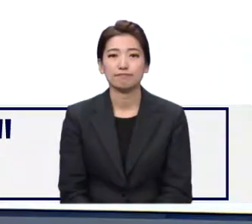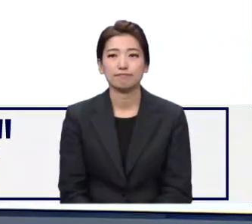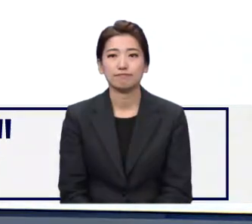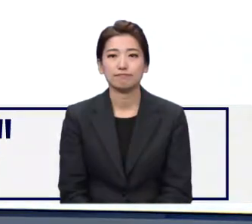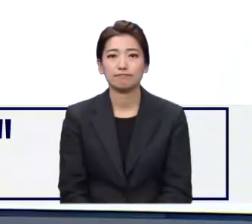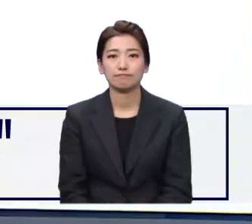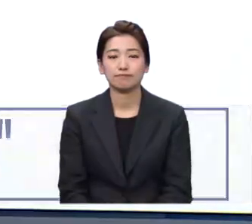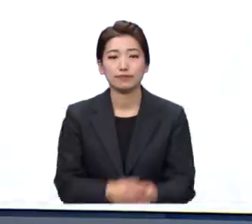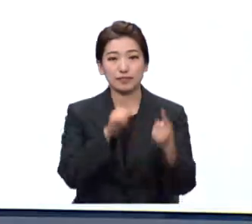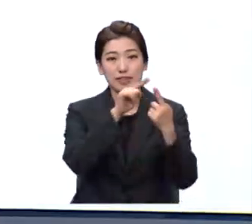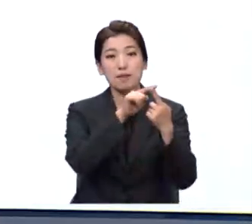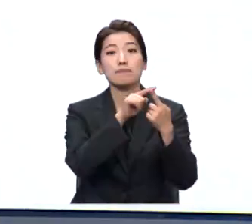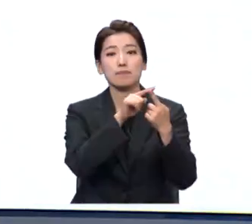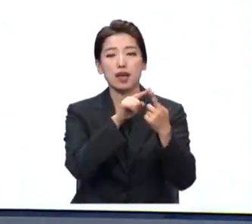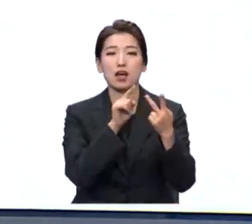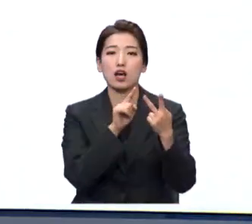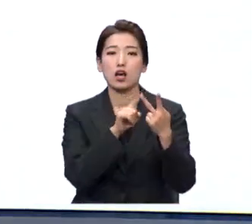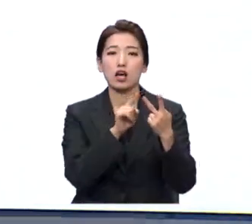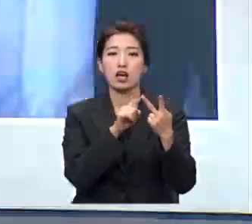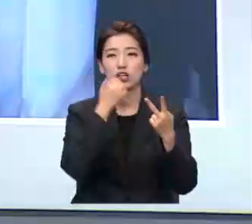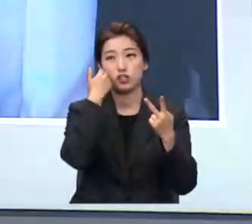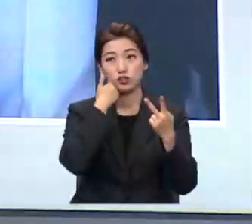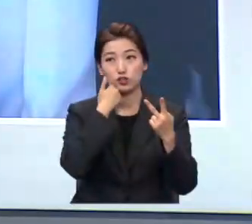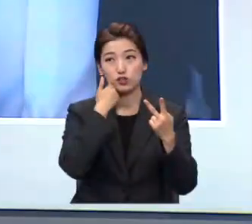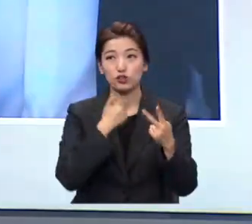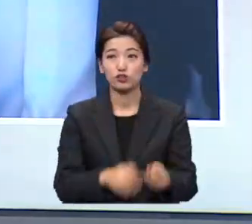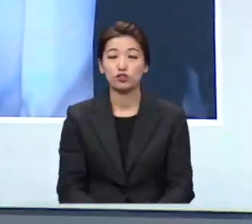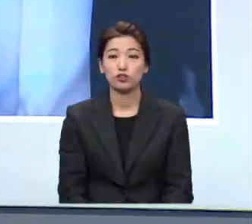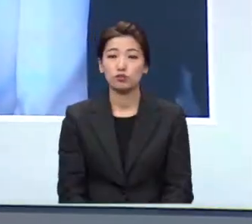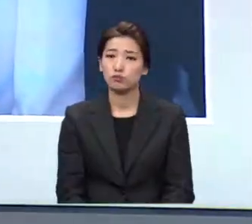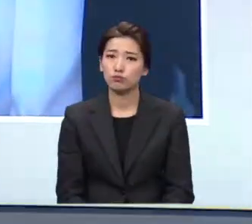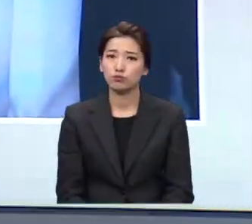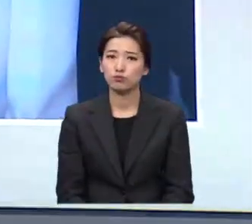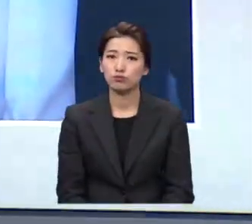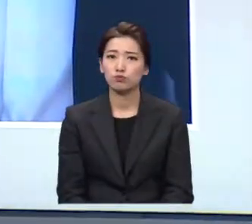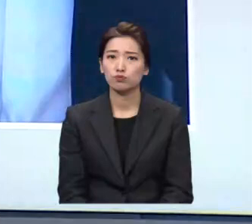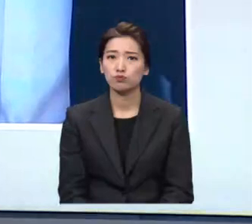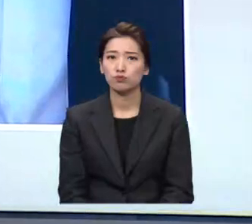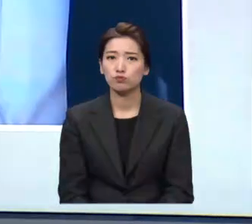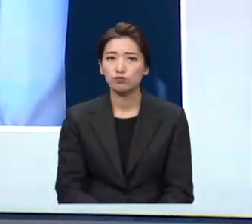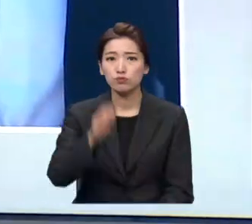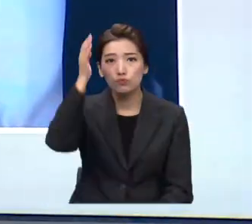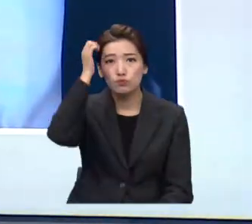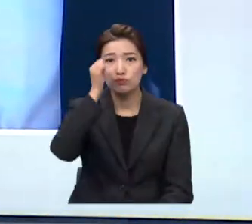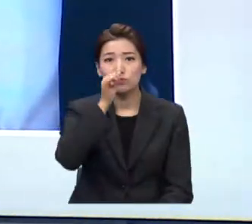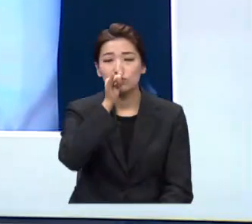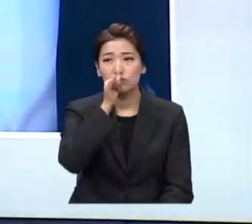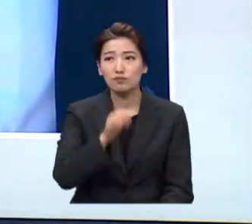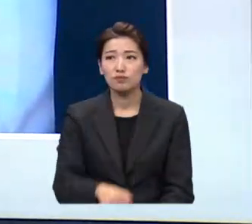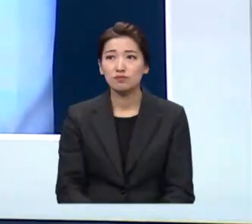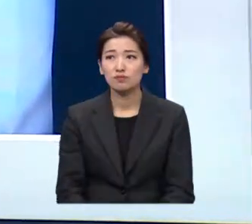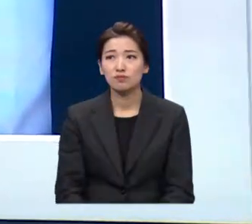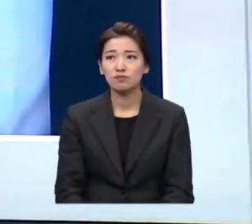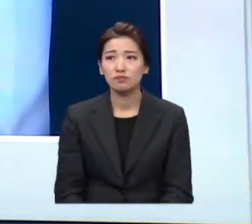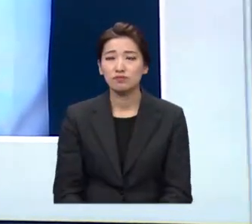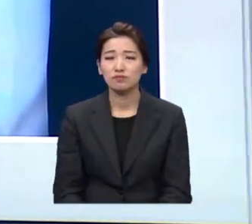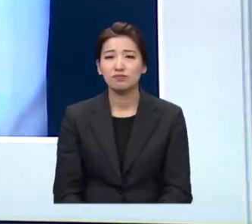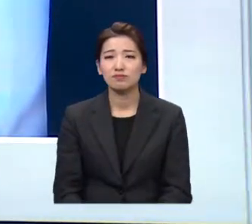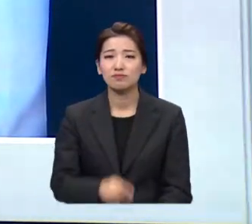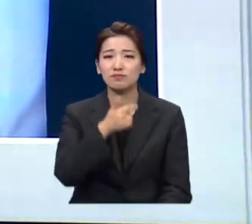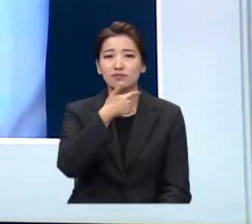그럼 저희가 두 번째 물로 또 좀 지켜봐야겠죠 두 번째 물은 누구냐 기억하십니까 남원정